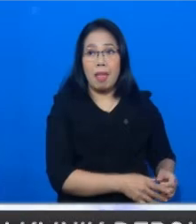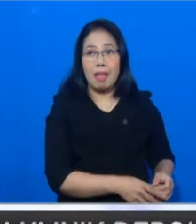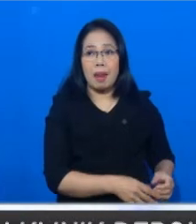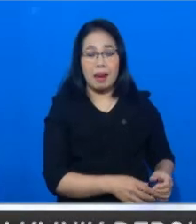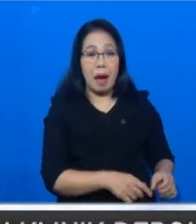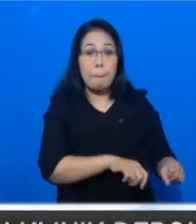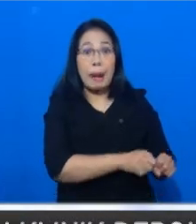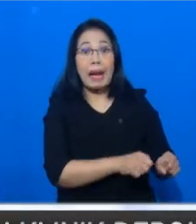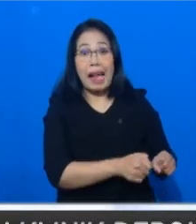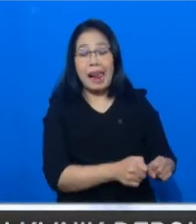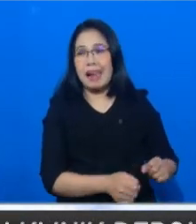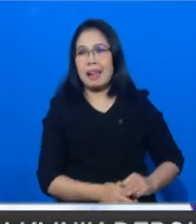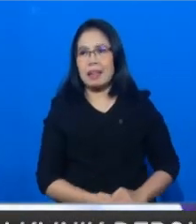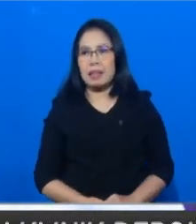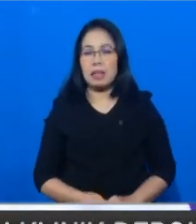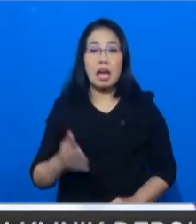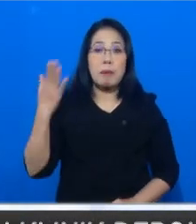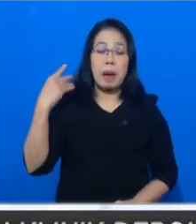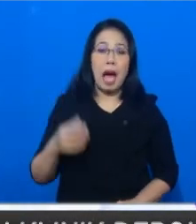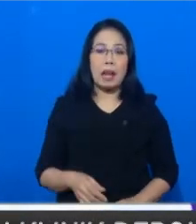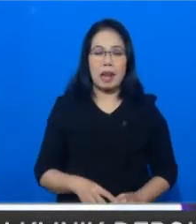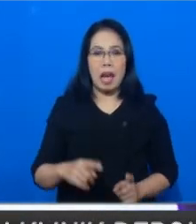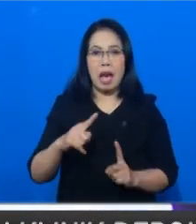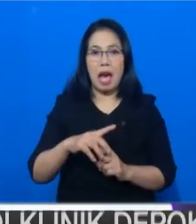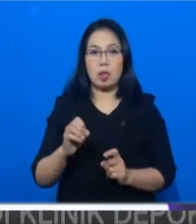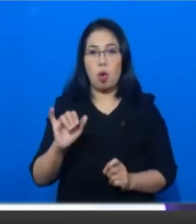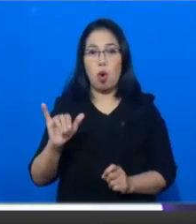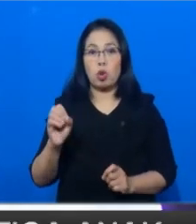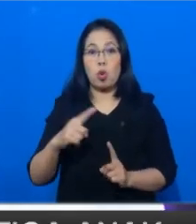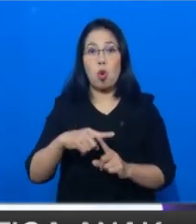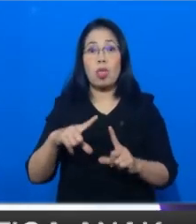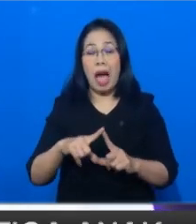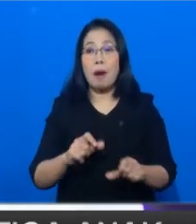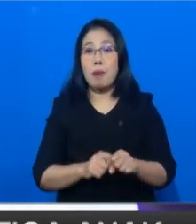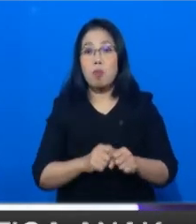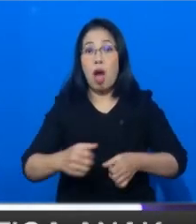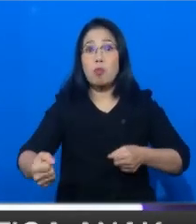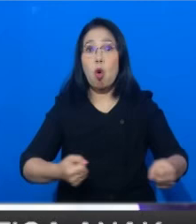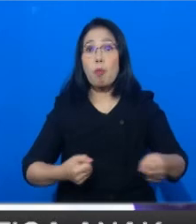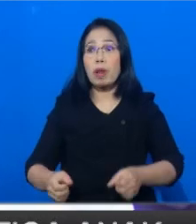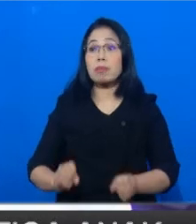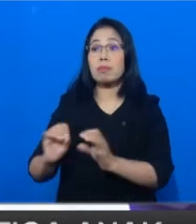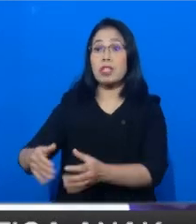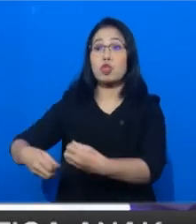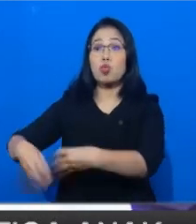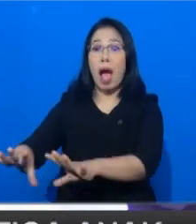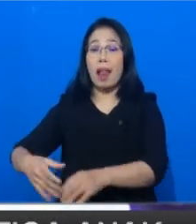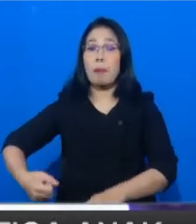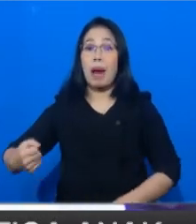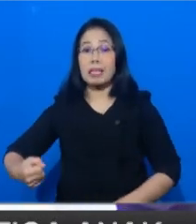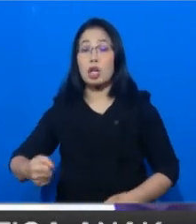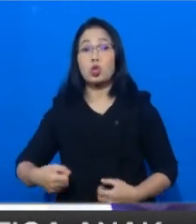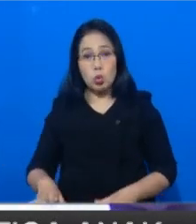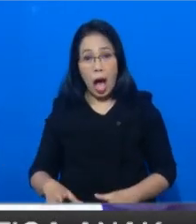ada Toyota itu memproduksi mobil. Sudah dilempar ke pasar, sudah